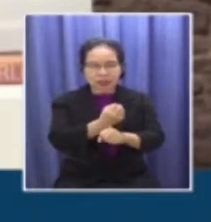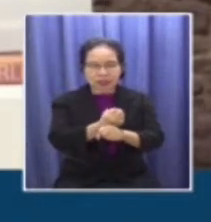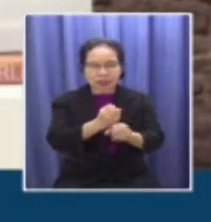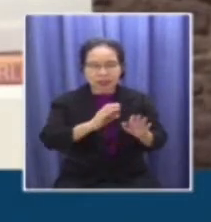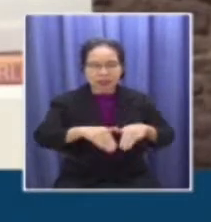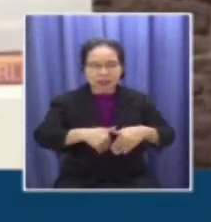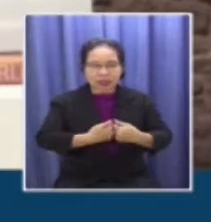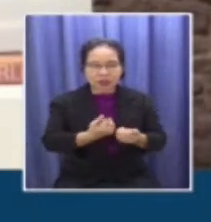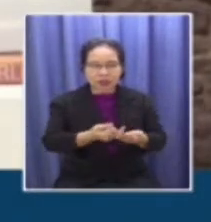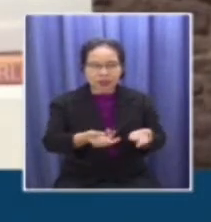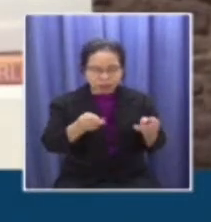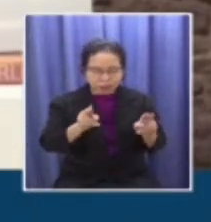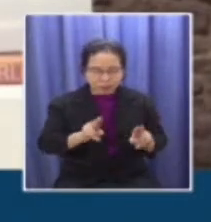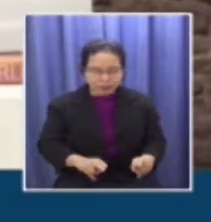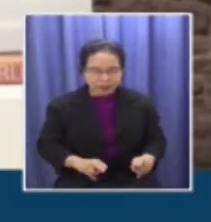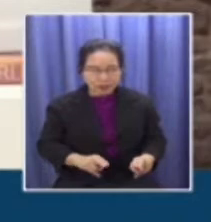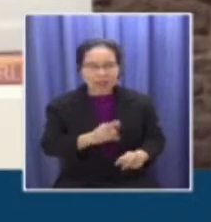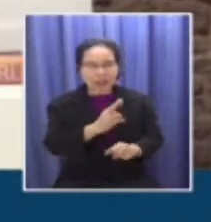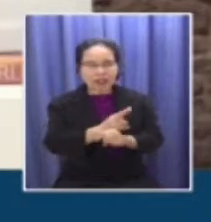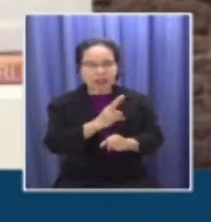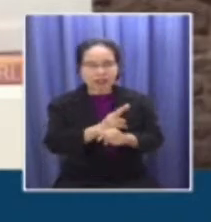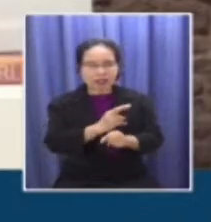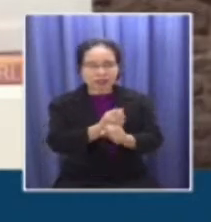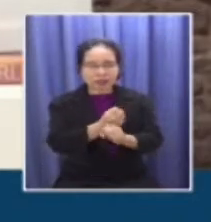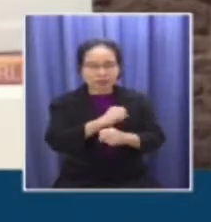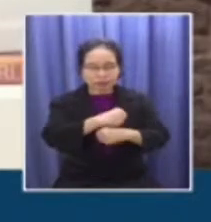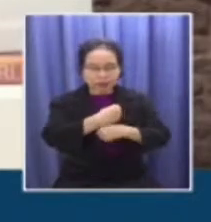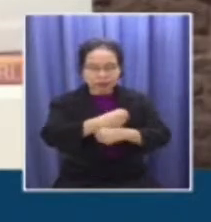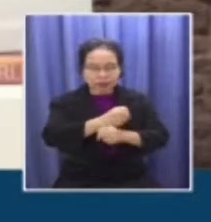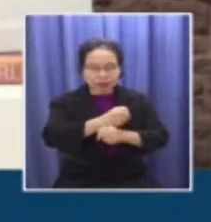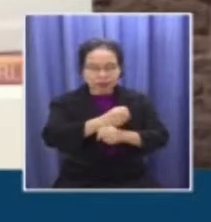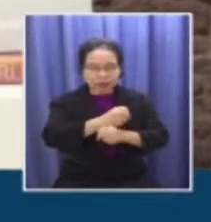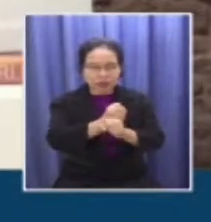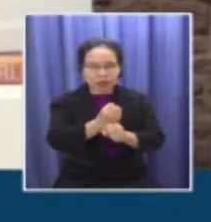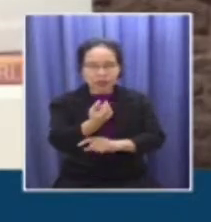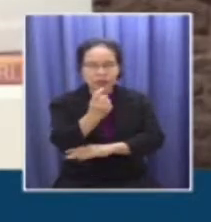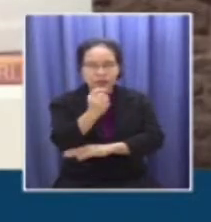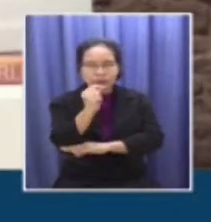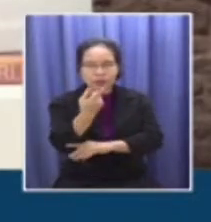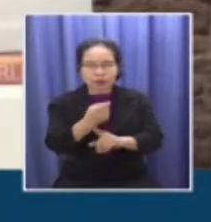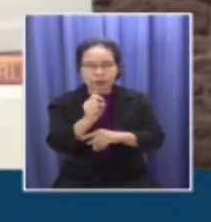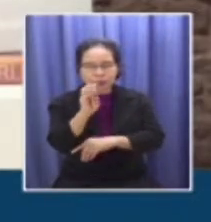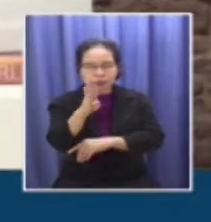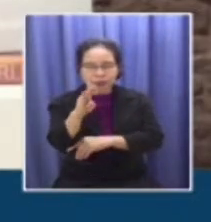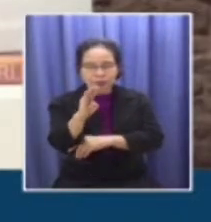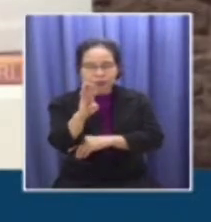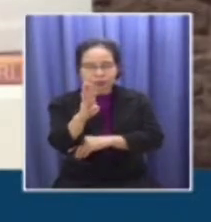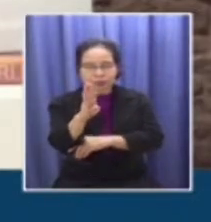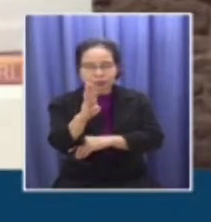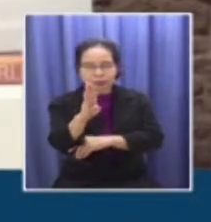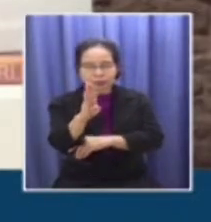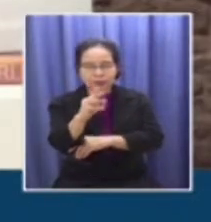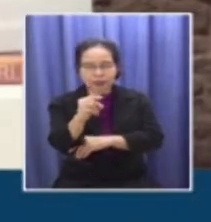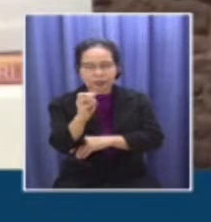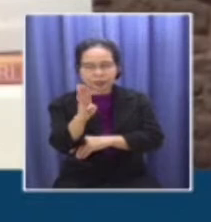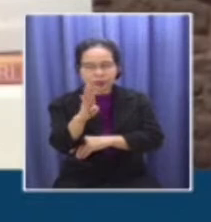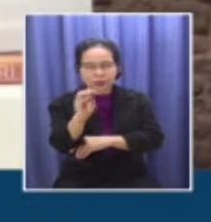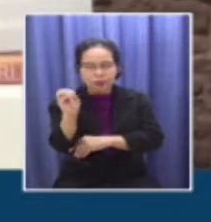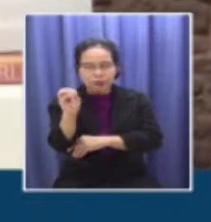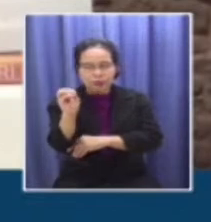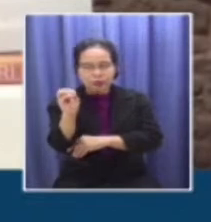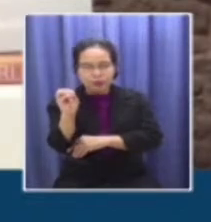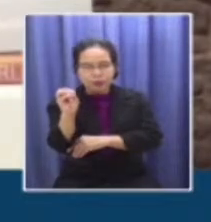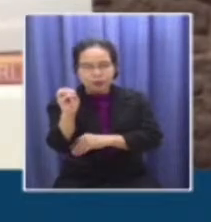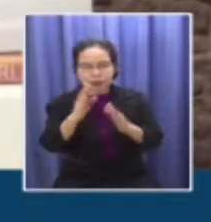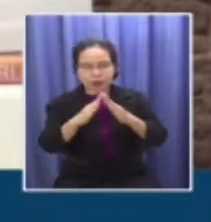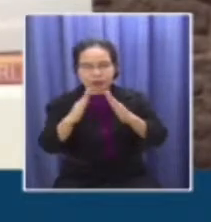suo, the J home, and then Pampro na naso cocono a year. Efie bia ya